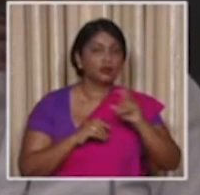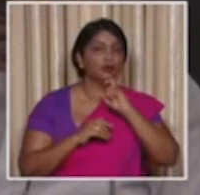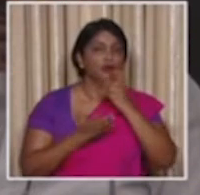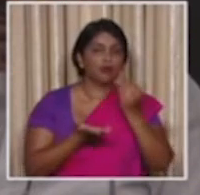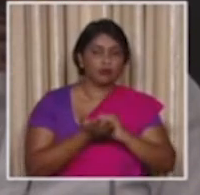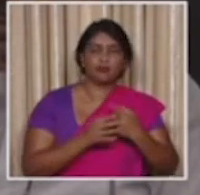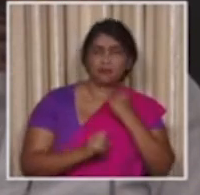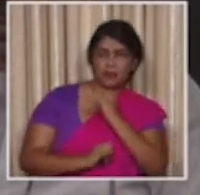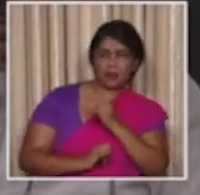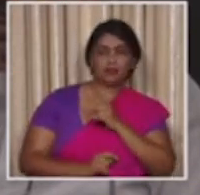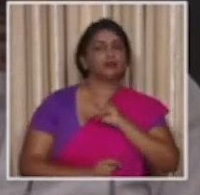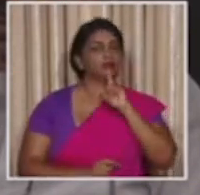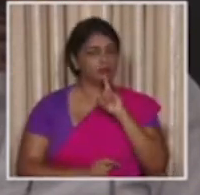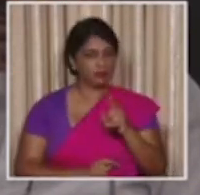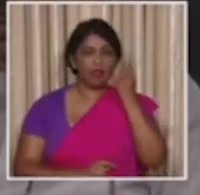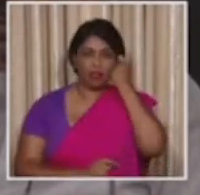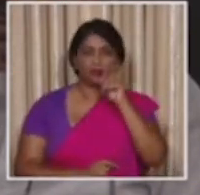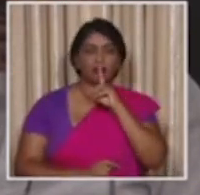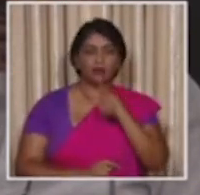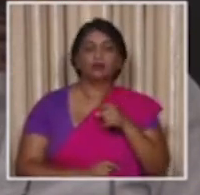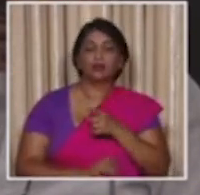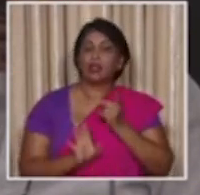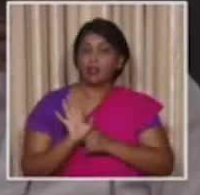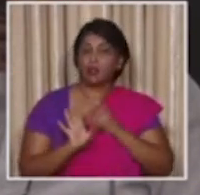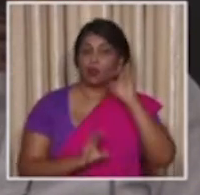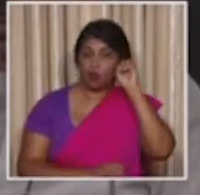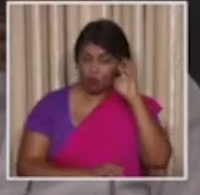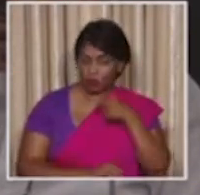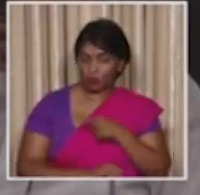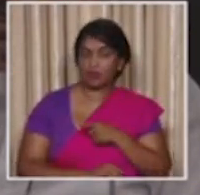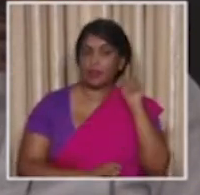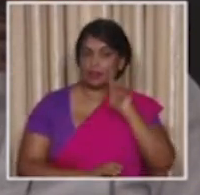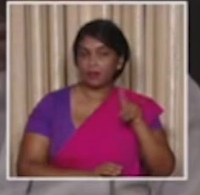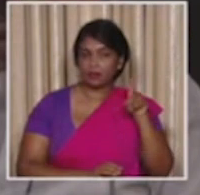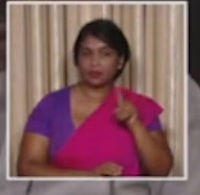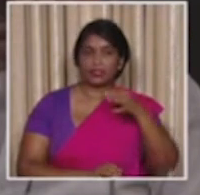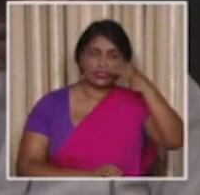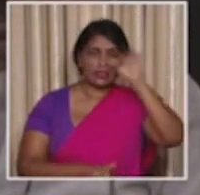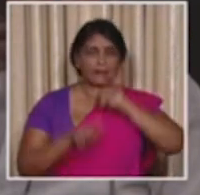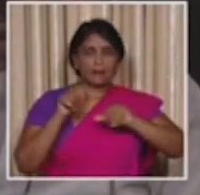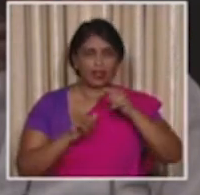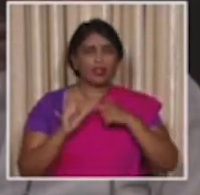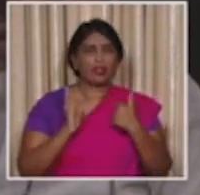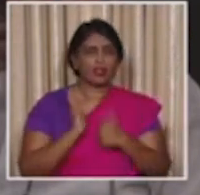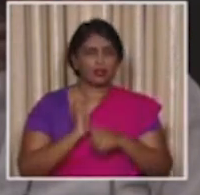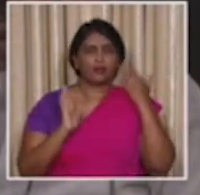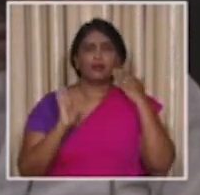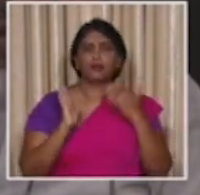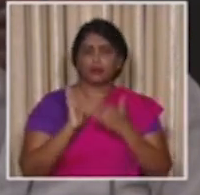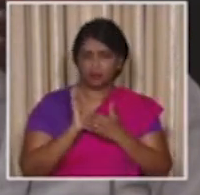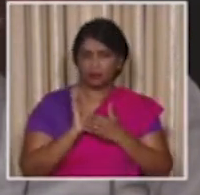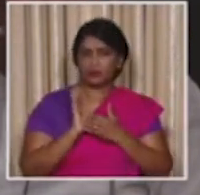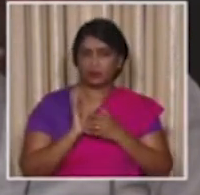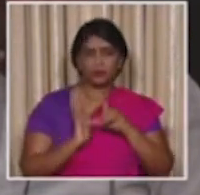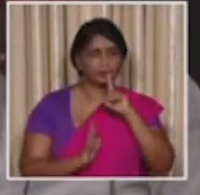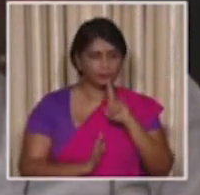ගිහිල්ලා චැලෙන්ජ් කරන්න. අදහස් කියන්නේ ඒක තමයි. ඔබතුමා හැමදාම උදේට දැන් මොකද ආයුර්වේද මොකද්ද පනත සම්බන්ධයෙන් ඩිටර්මිනේෂන්